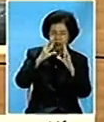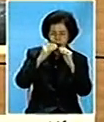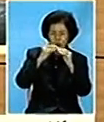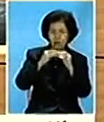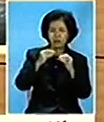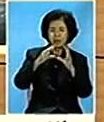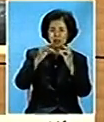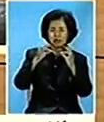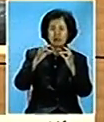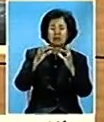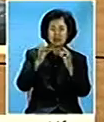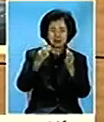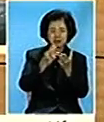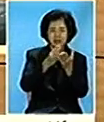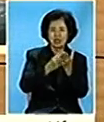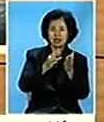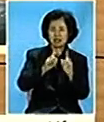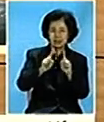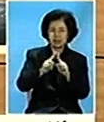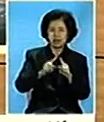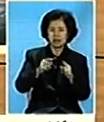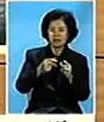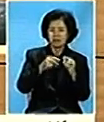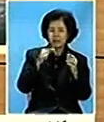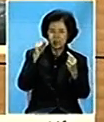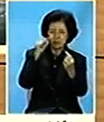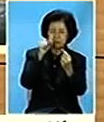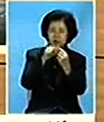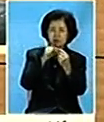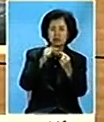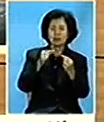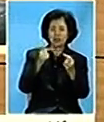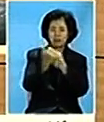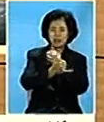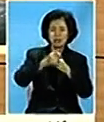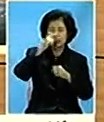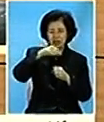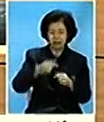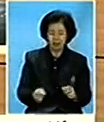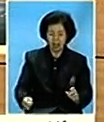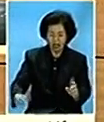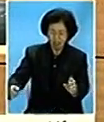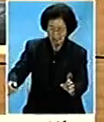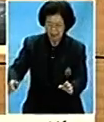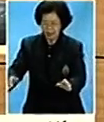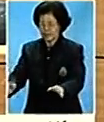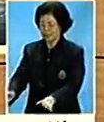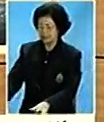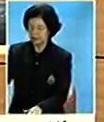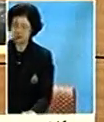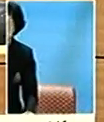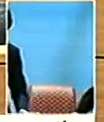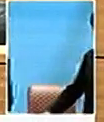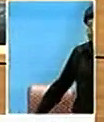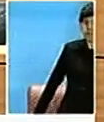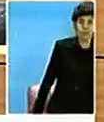านวิชาการเพื่อจะเอาวิชาการต่างๆนำมาสู่กระบวนการในประเทศไทยต่อไปแต่การศึกษาดูงานนั้นโดยมากเป็นการ